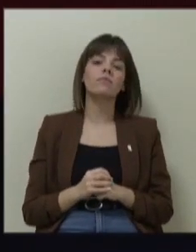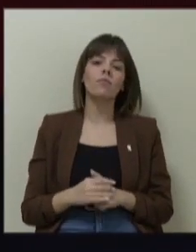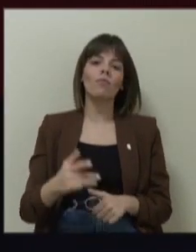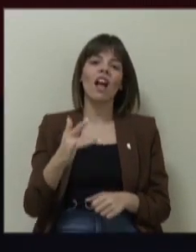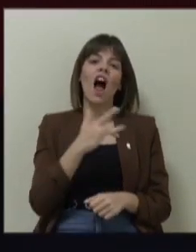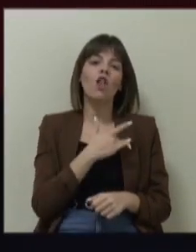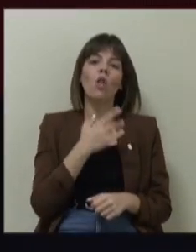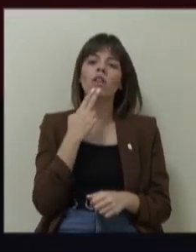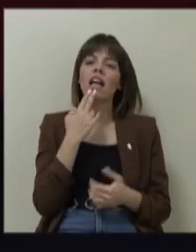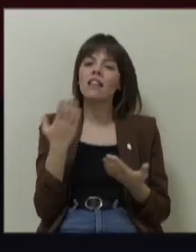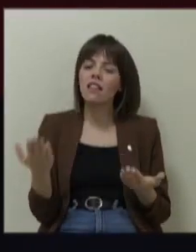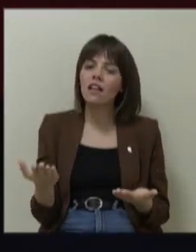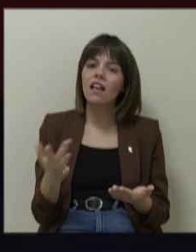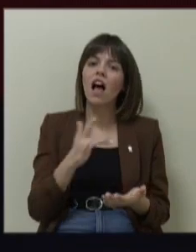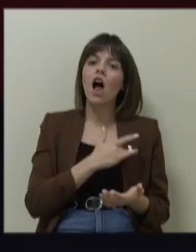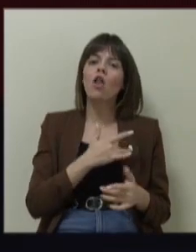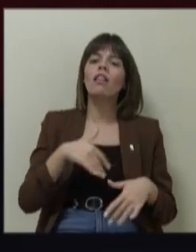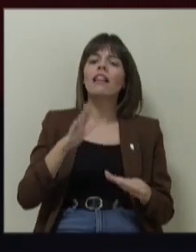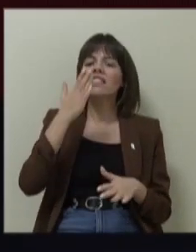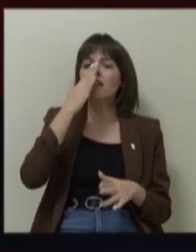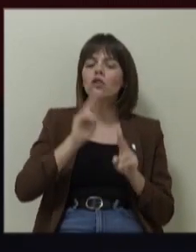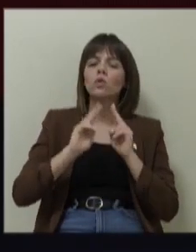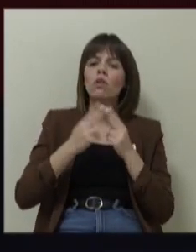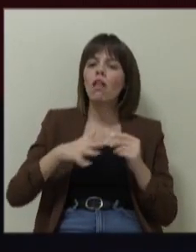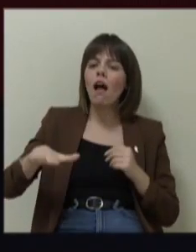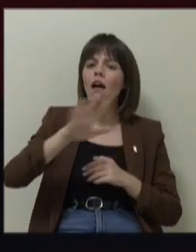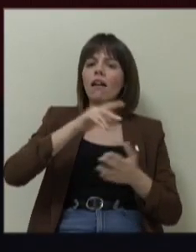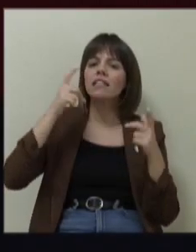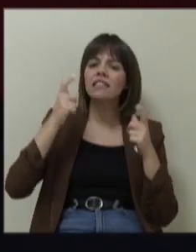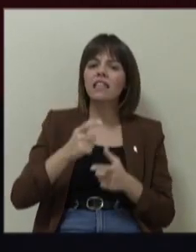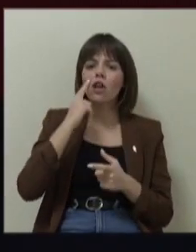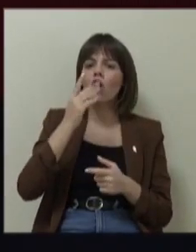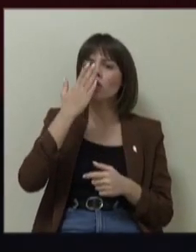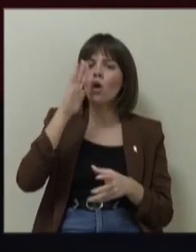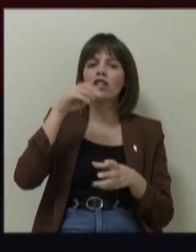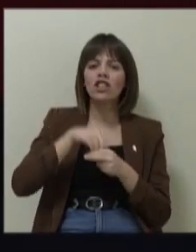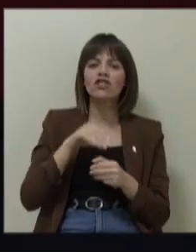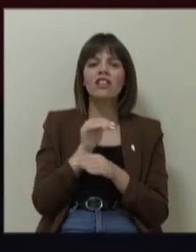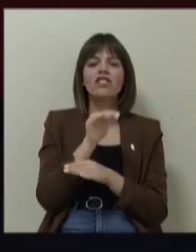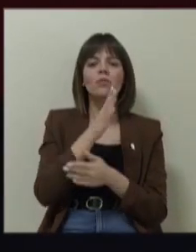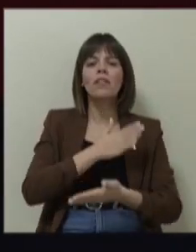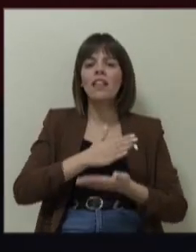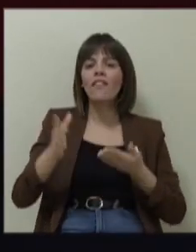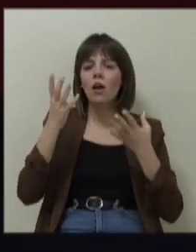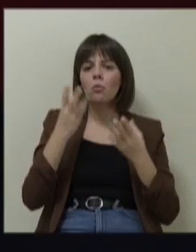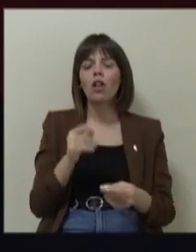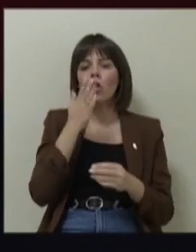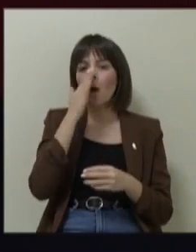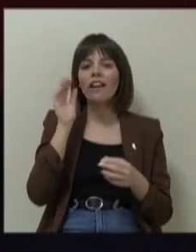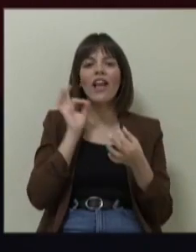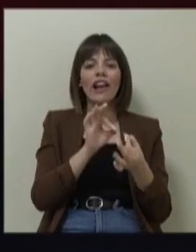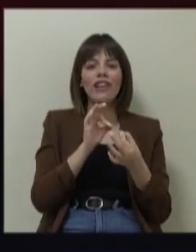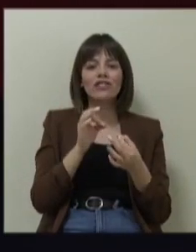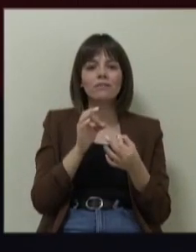Anadolu kadınları ve Anadolu değil sadece dünyanın her yerinde doğanın içinde yaşamını sürdüren, doğayla iletişim kurarak